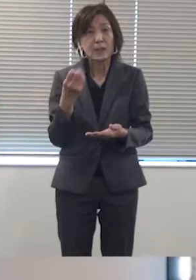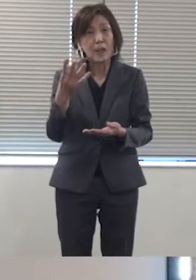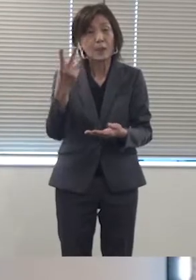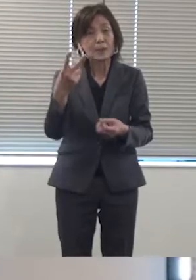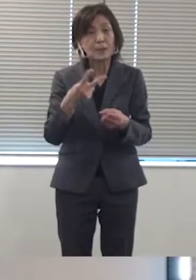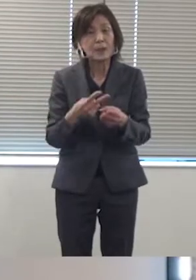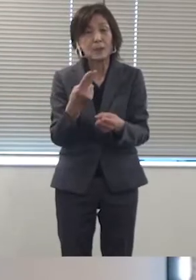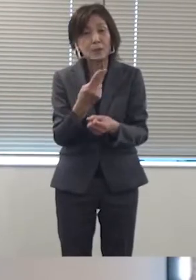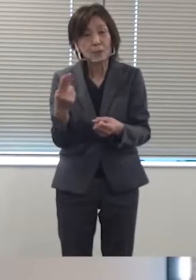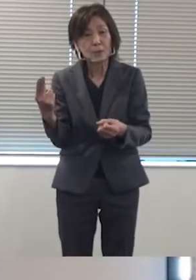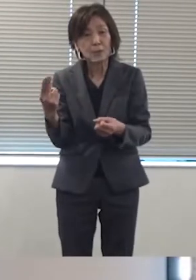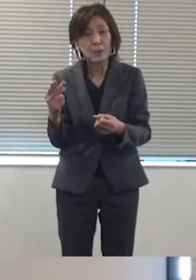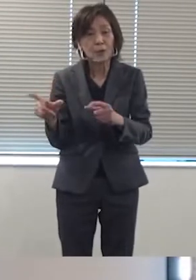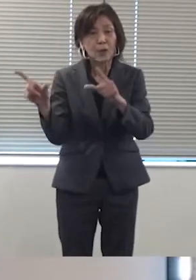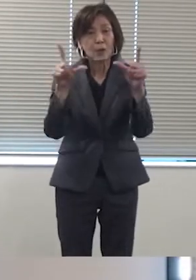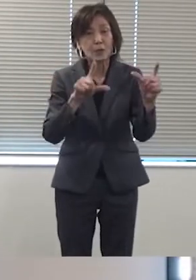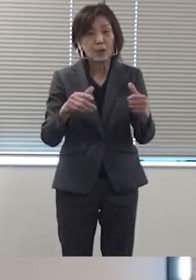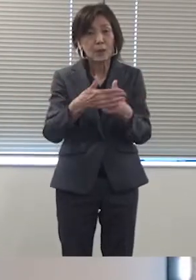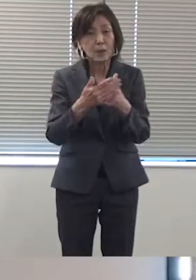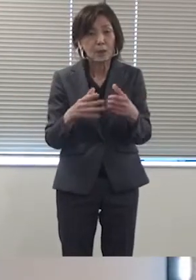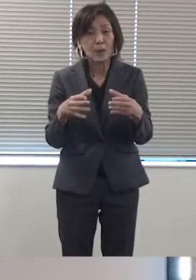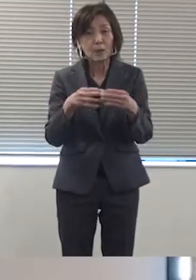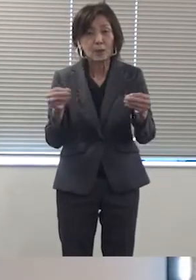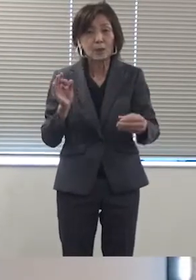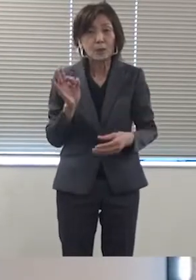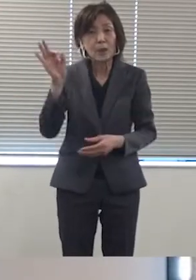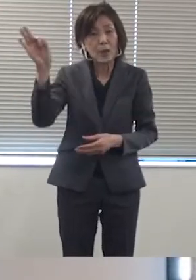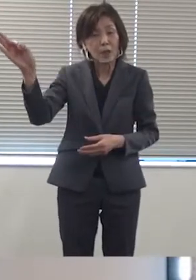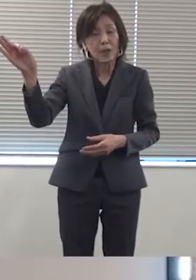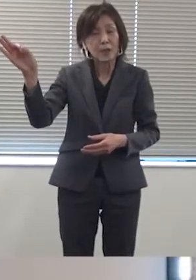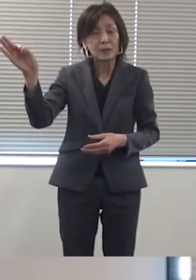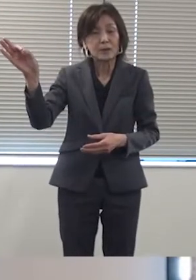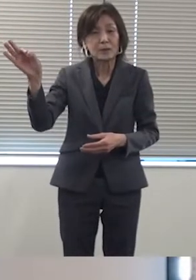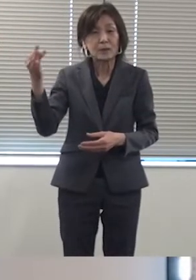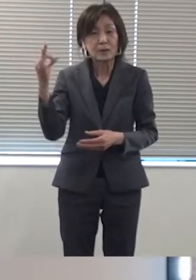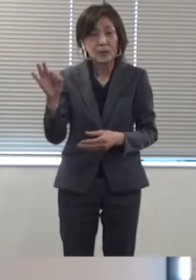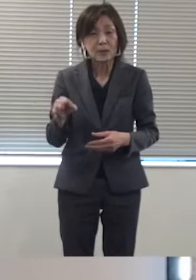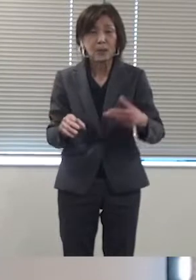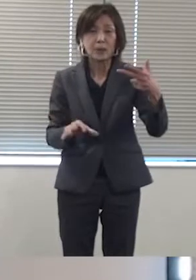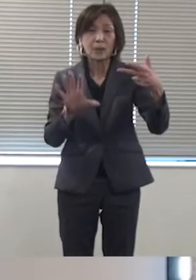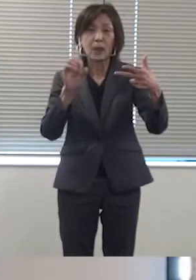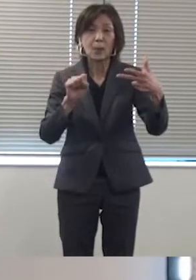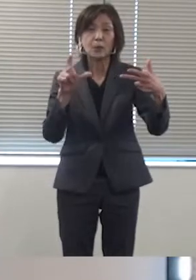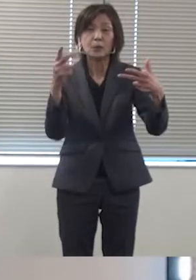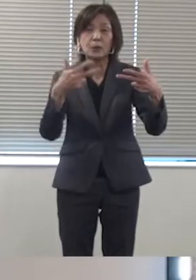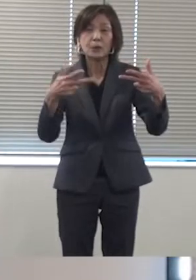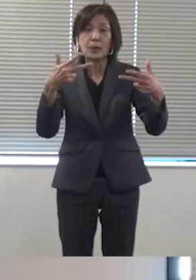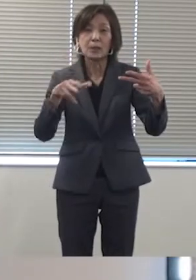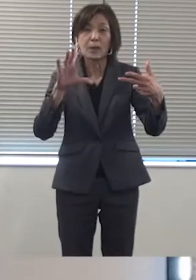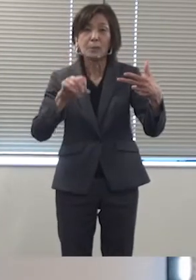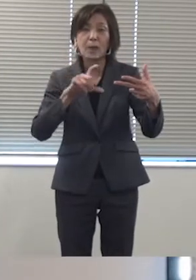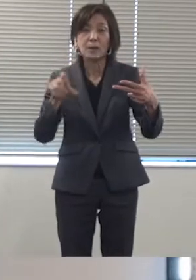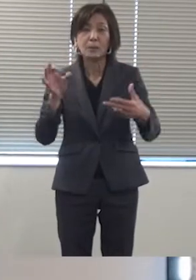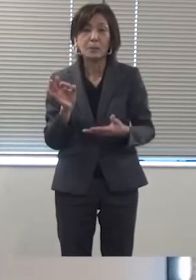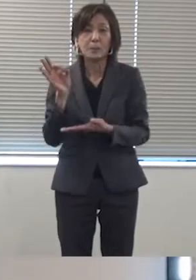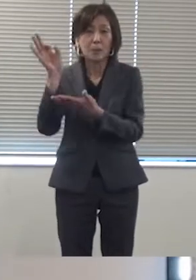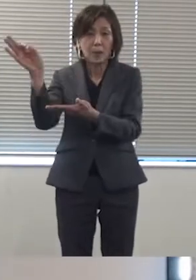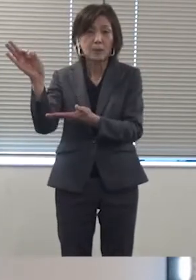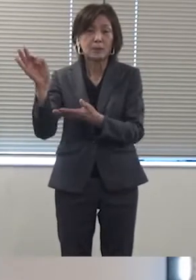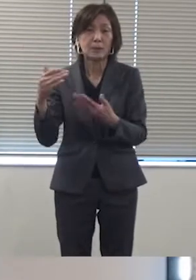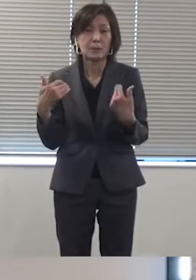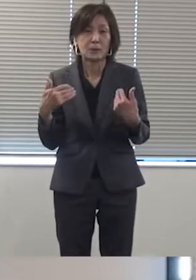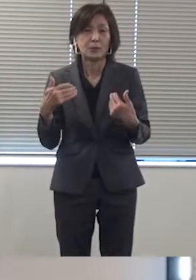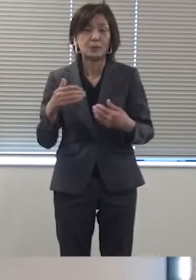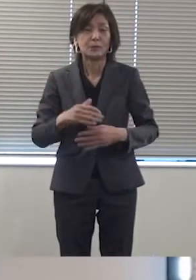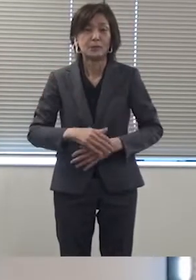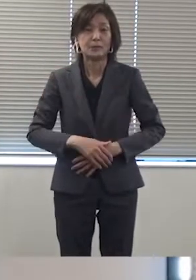これが7億7000万円までございますけど、そうした返還金のほか扶養見込みに基づきます減額補正などでトータルでは9